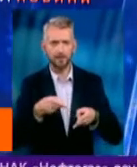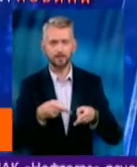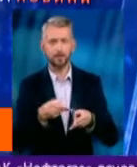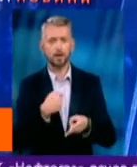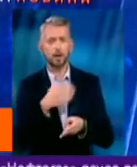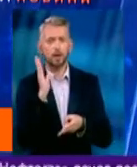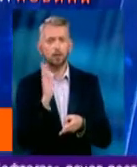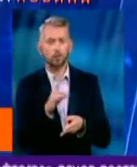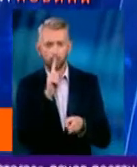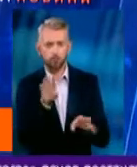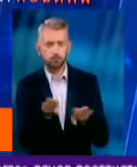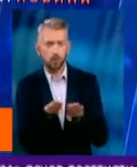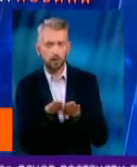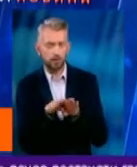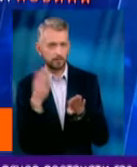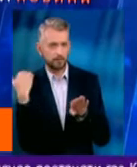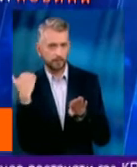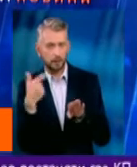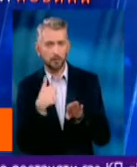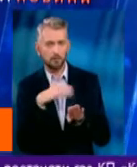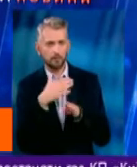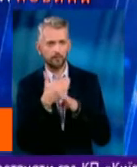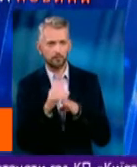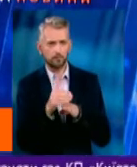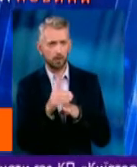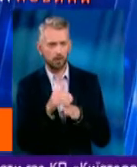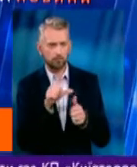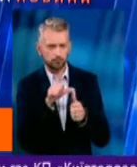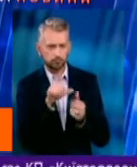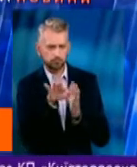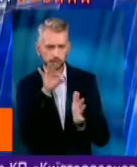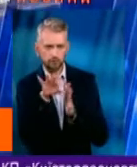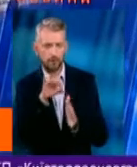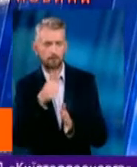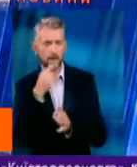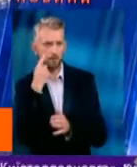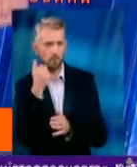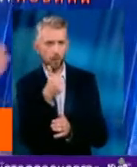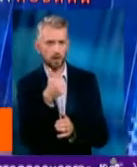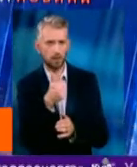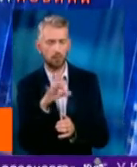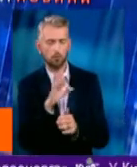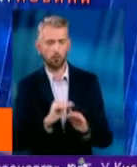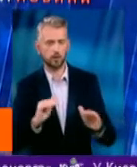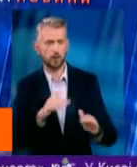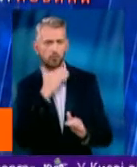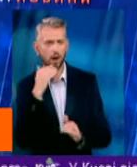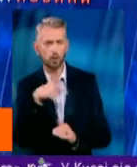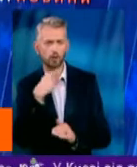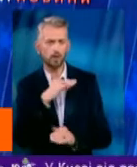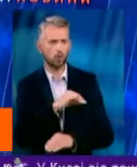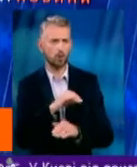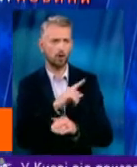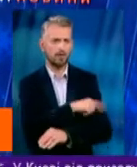буду просто проводити аналогію. Ми були виділили кілька пріоритетів. У нас перший пріоритет – це був дитинство. Чому ми багато говорили, наприклад, про першу